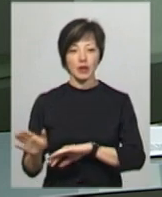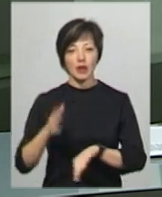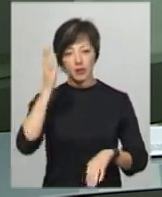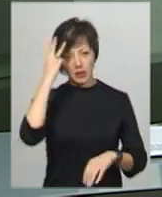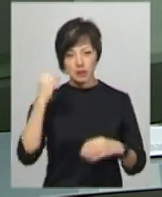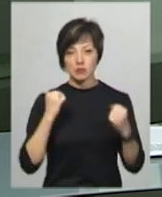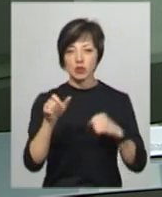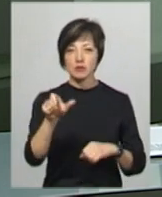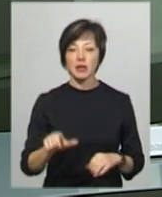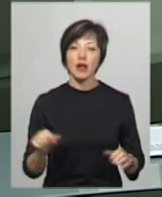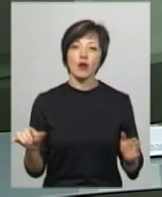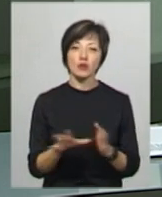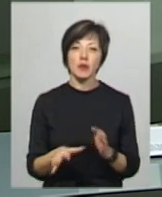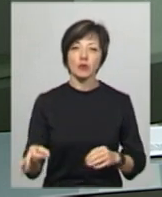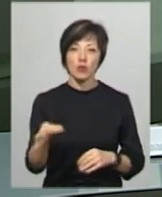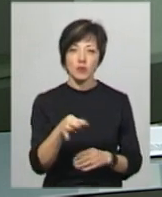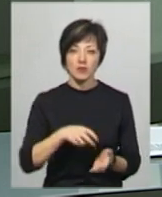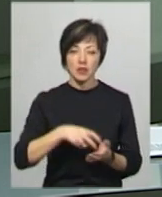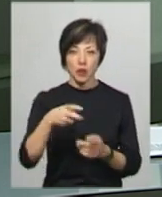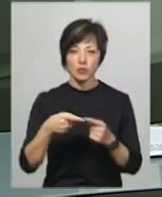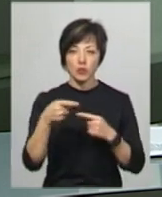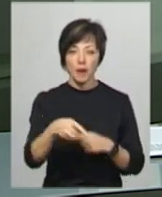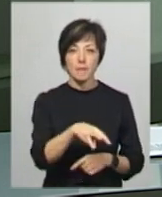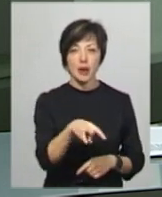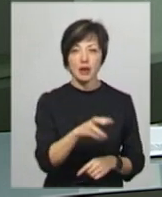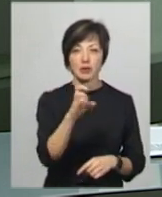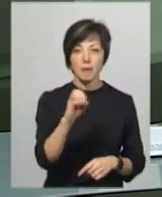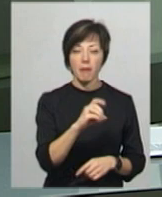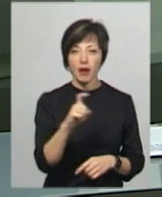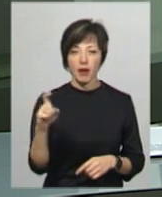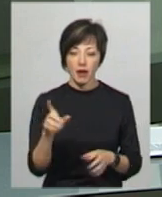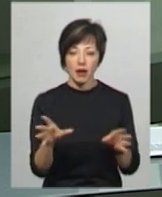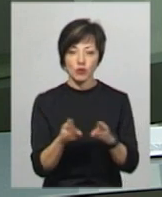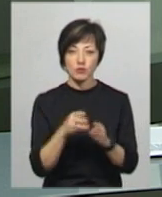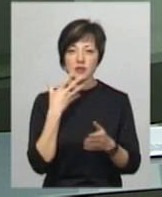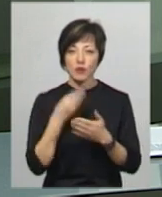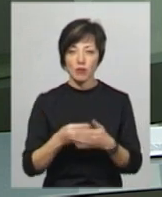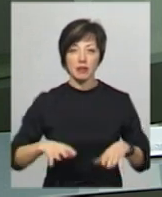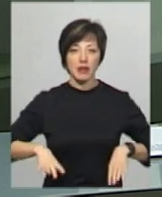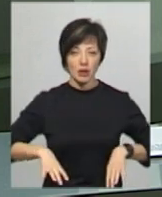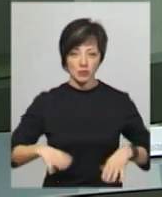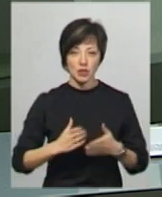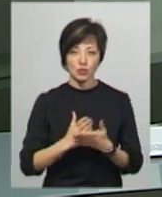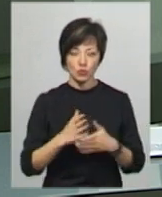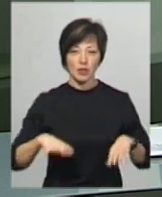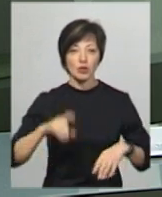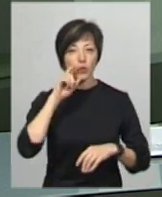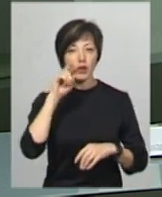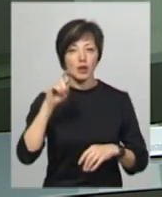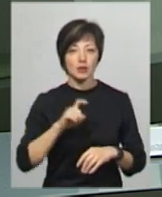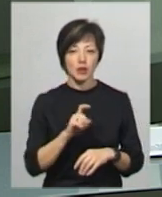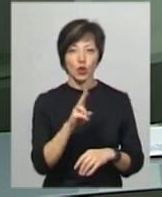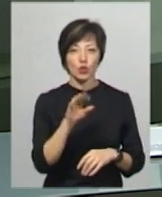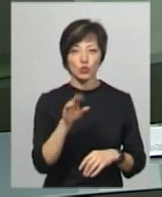Хмельницька спортсменка, рекордсменка області в стрибках у довжину Марина Бех-Романчук разом зі своїм наставником, заслуженим тренером України